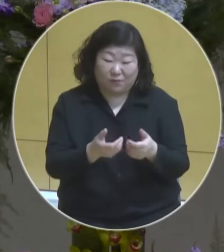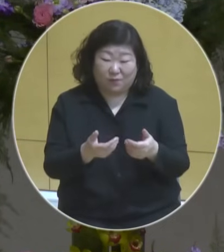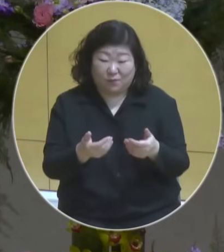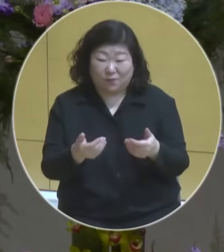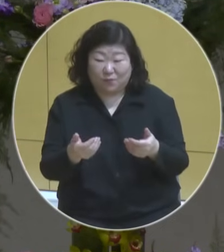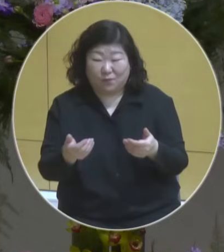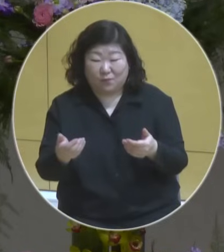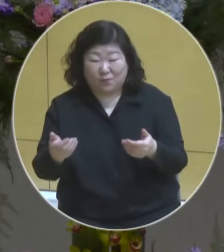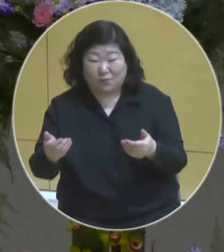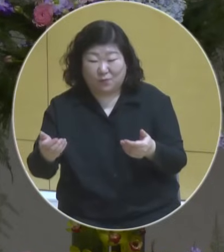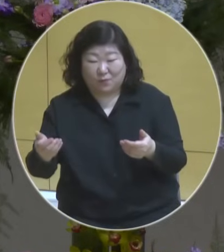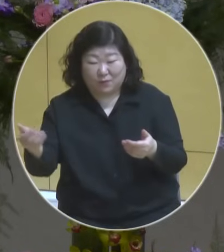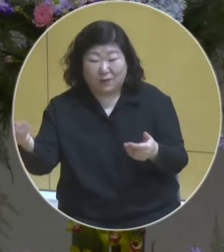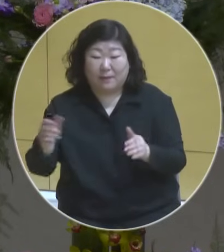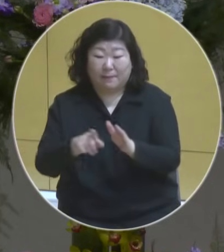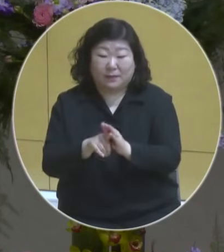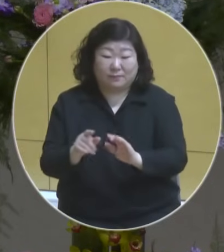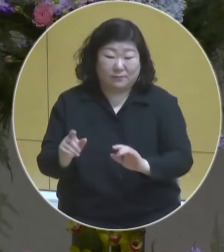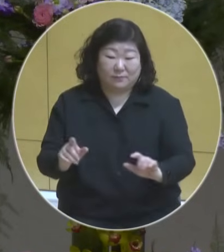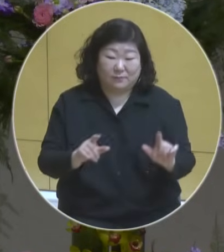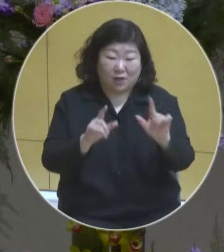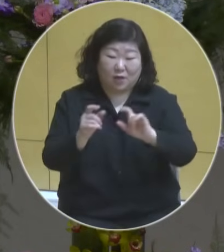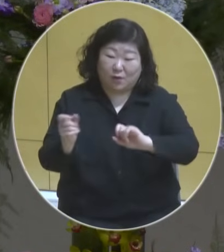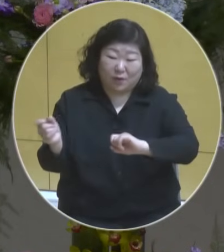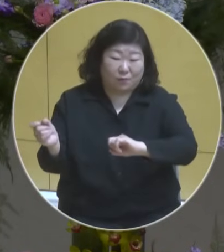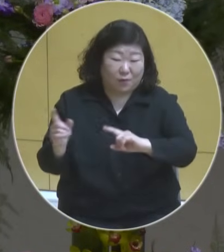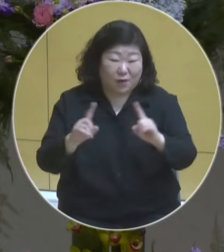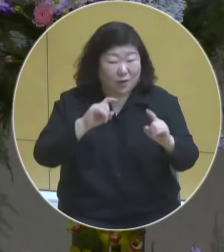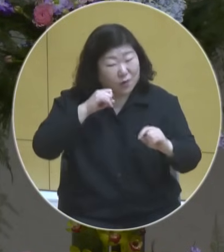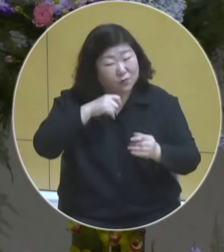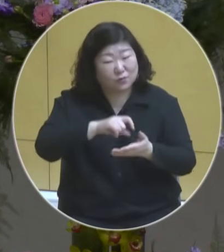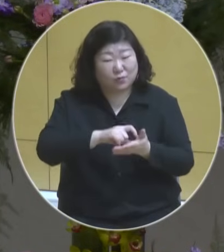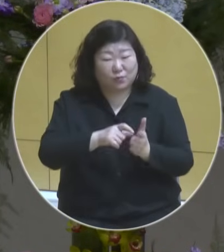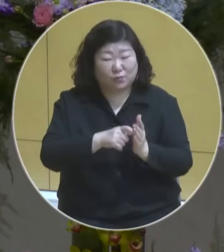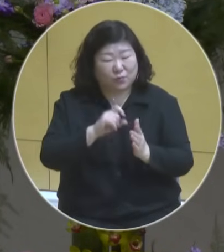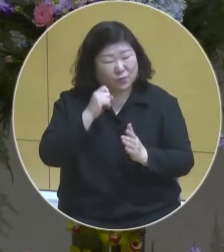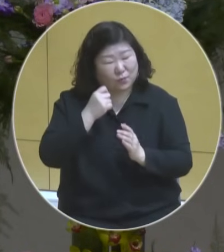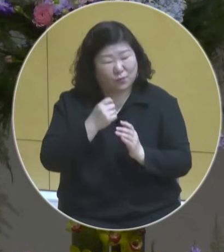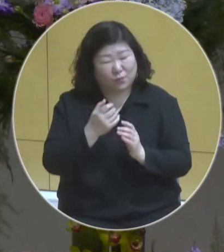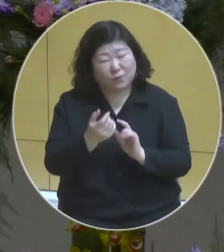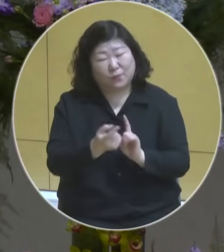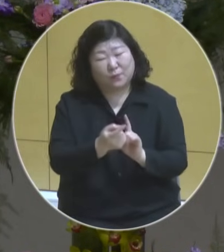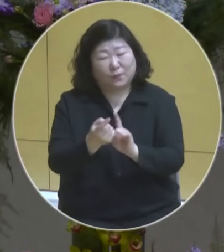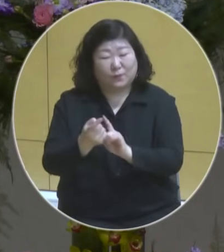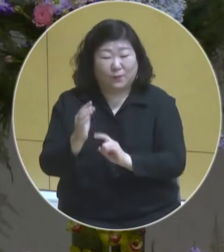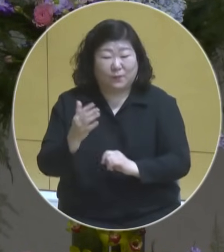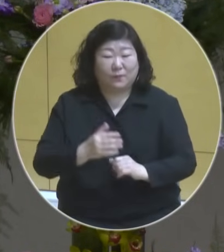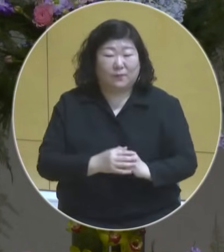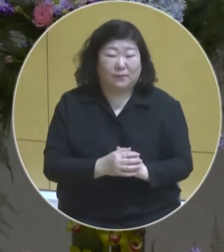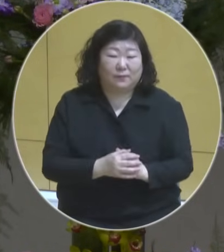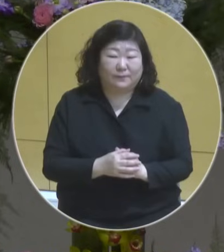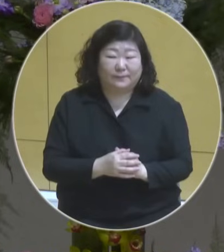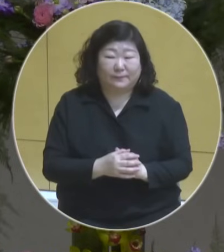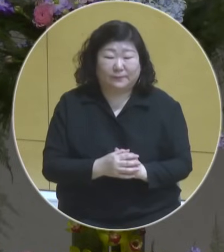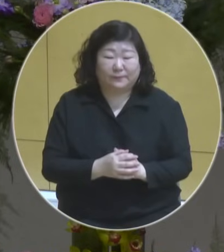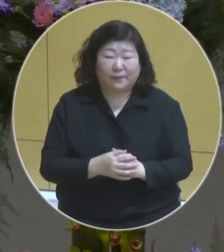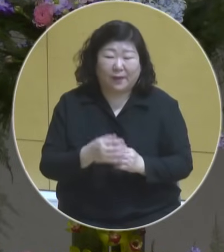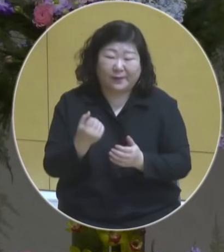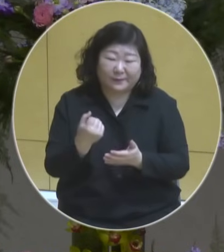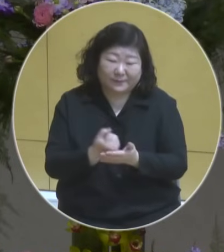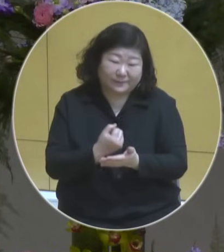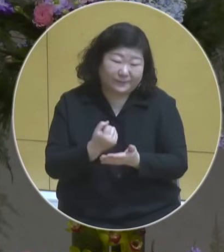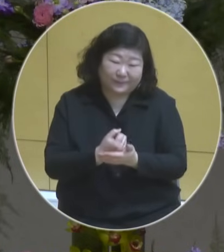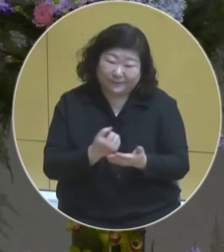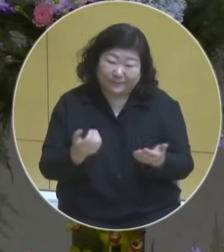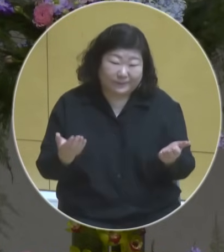내가 도무지 회복할 수 없을 정도로 어려워지는 사람들을 많이 봅니다 안타까운 마음입니다